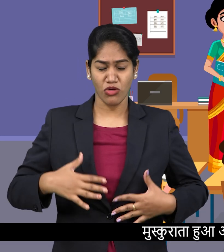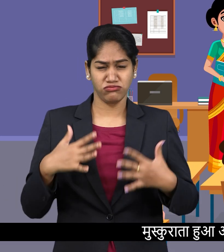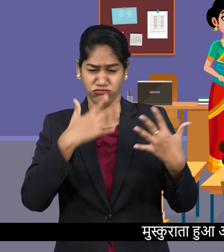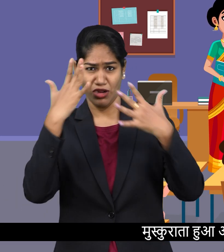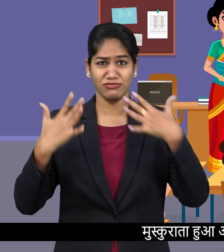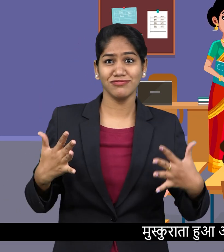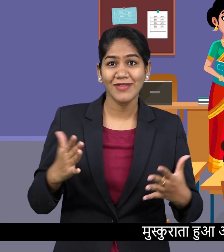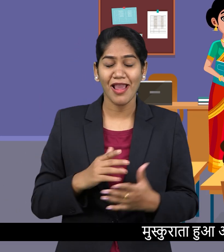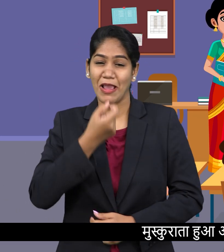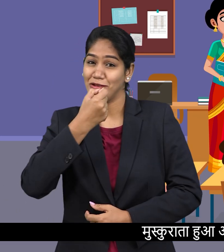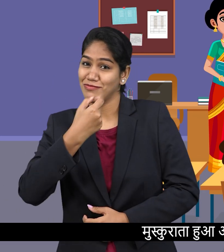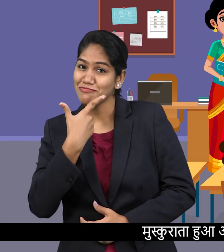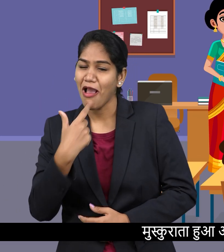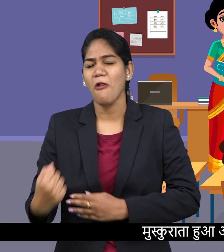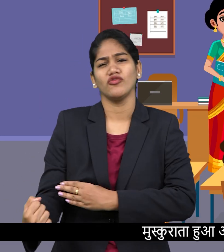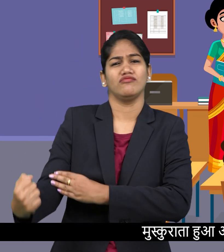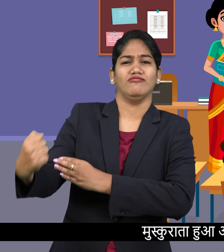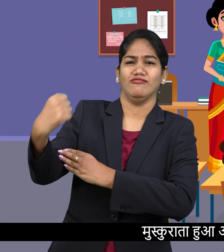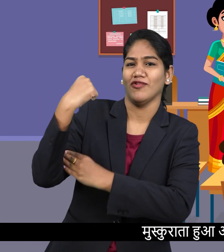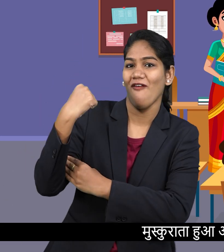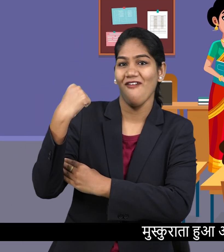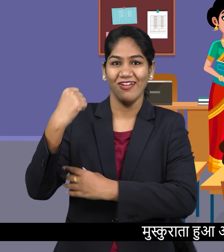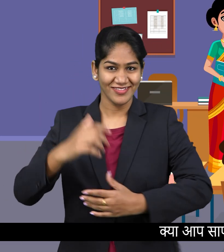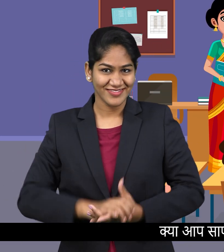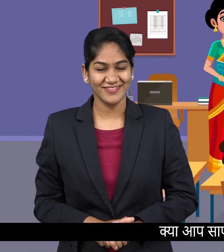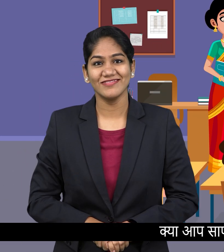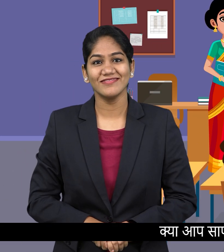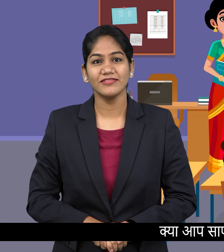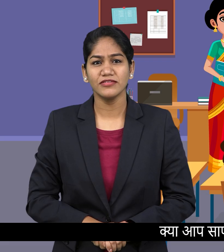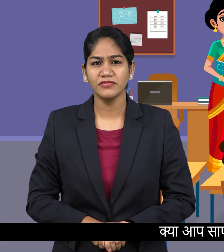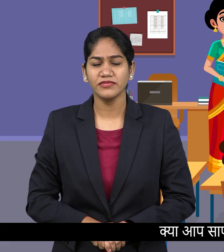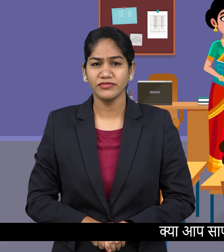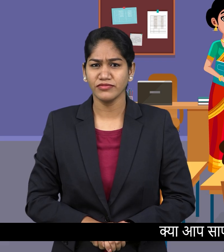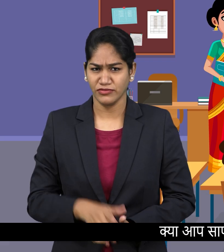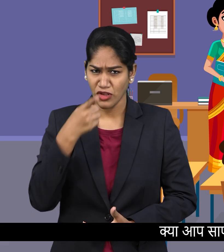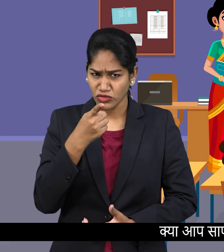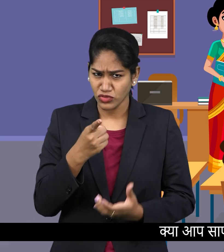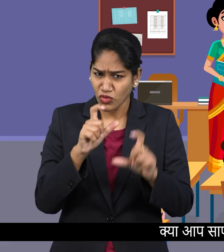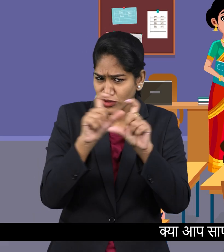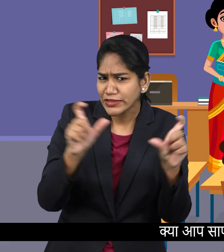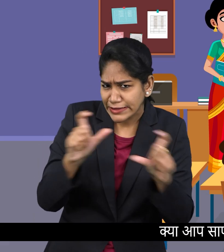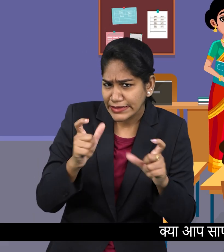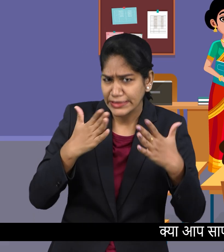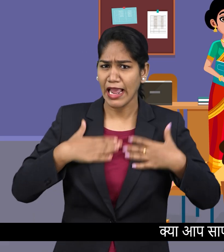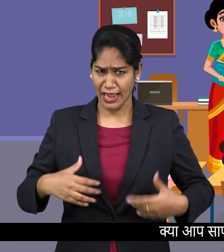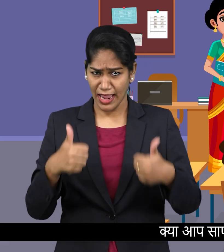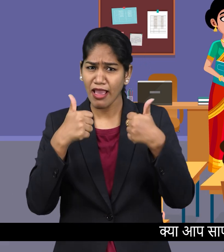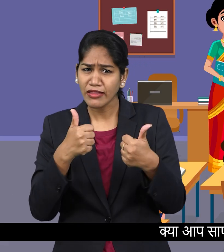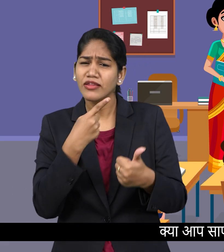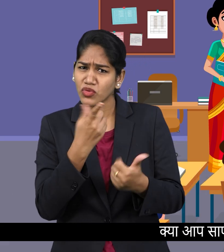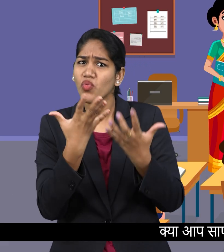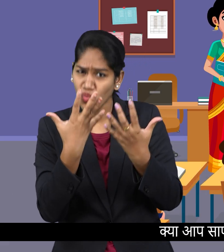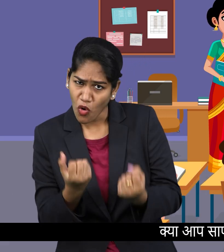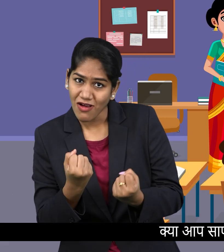मुस्कुराता हुआ और सुपर मजबूत बनाए रखती है। क्या आप साफ और स्वस्थ रहना चाहते हैं?